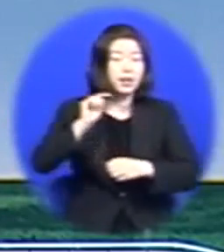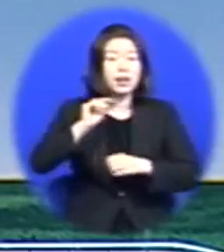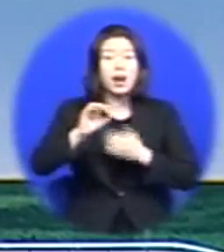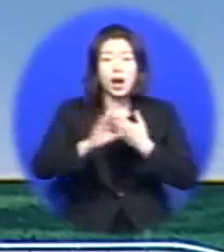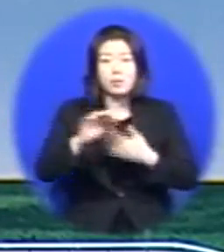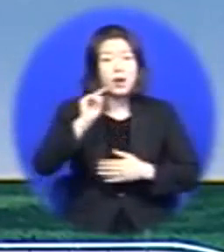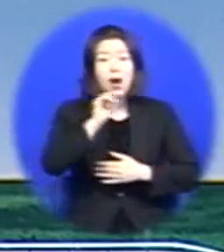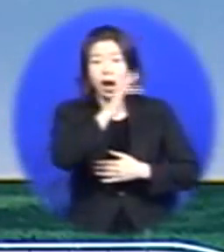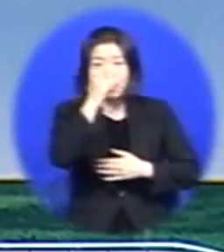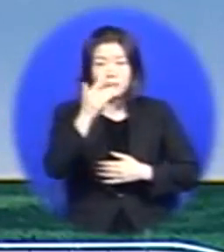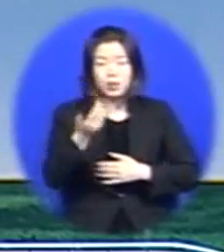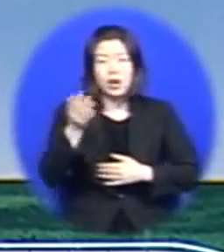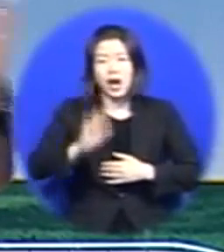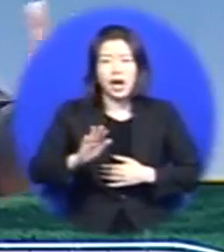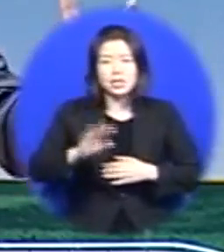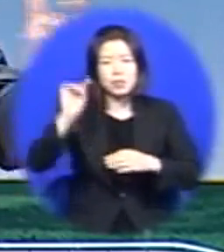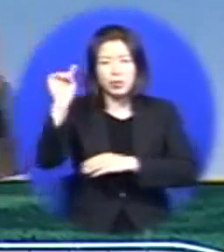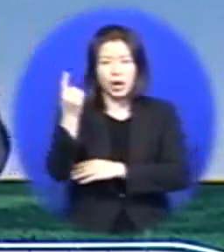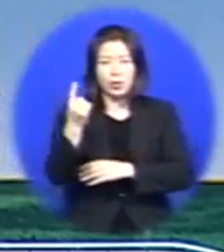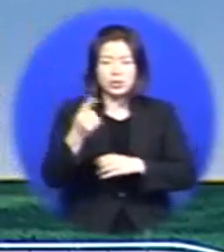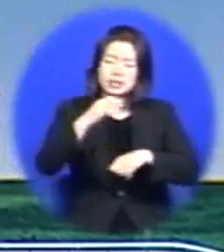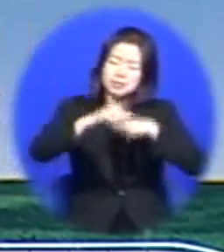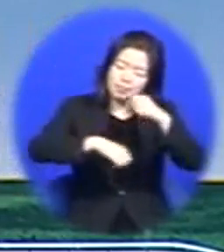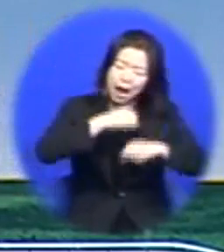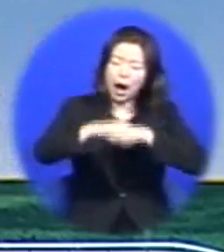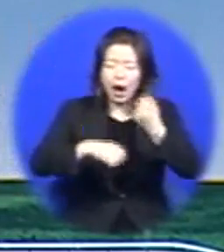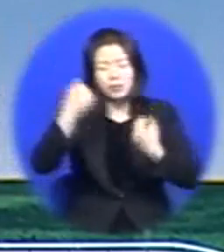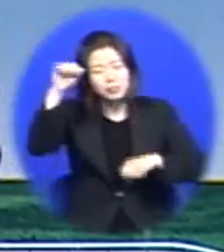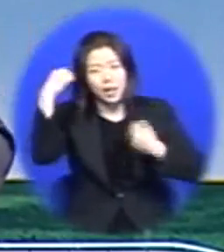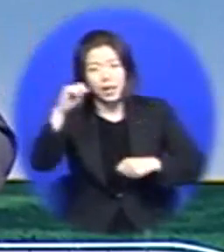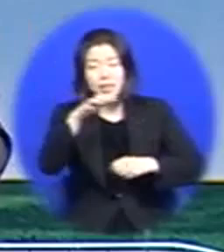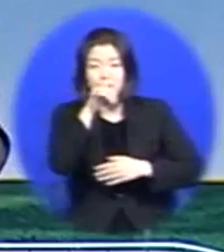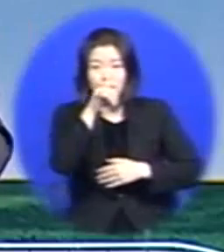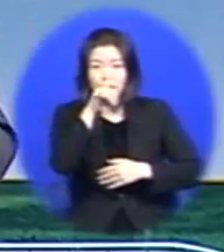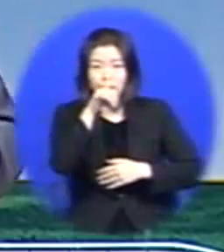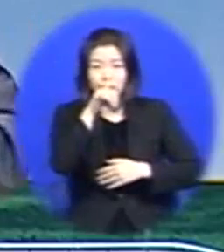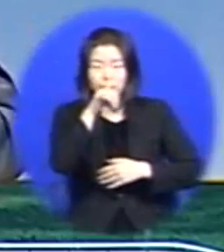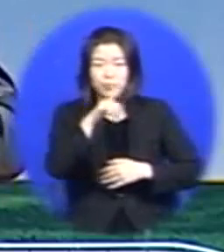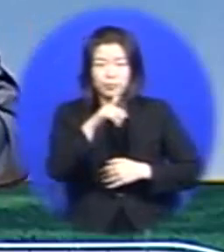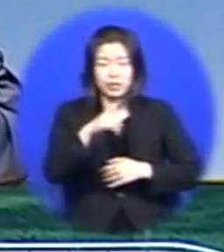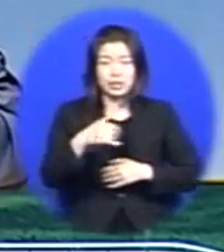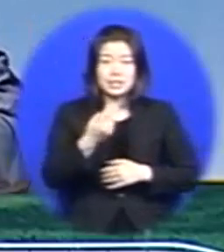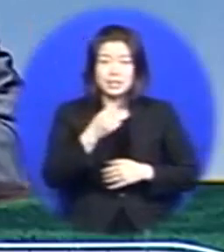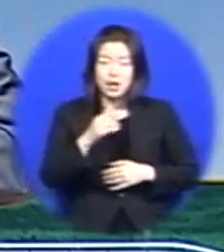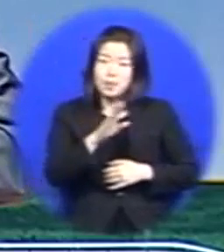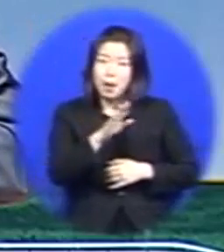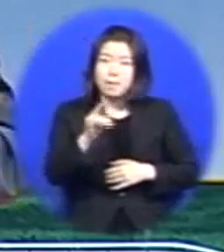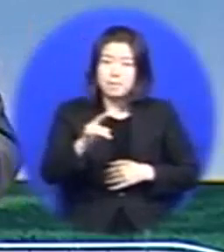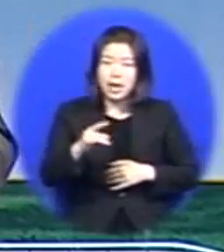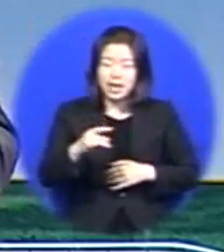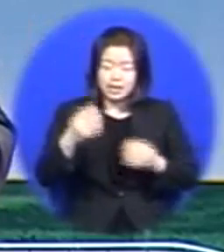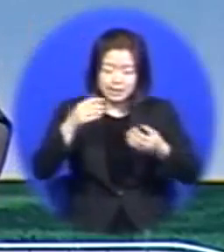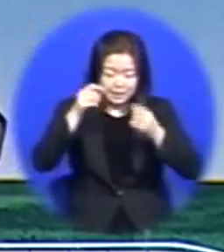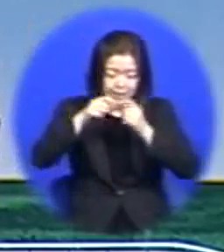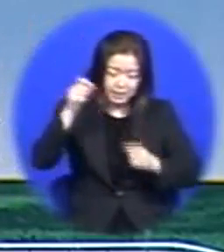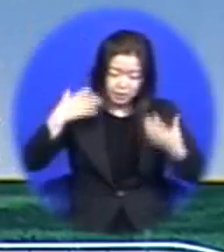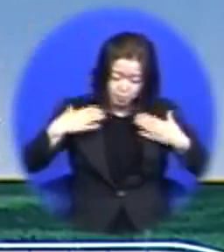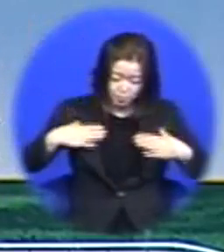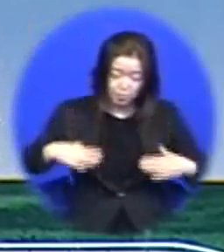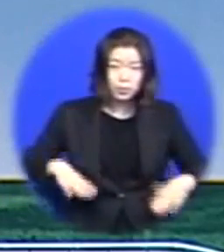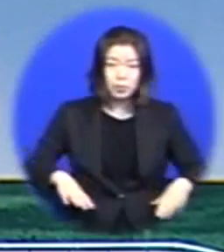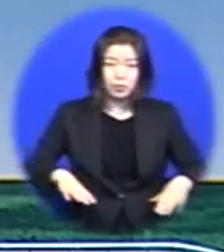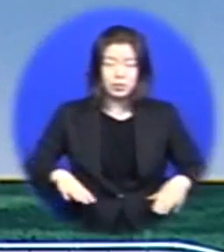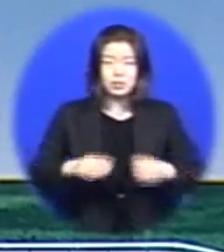아름답죠. 그런데 다윗은 막 춤을 춘 것 같아요. 뭐 에봇, 그 긴 에봇